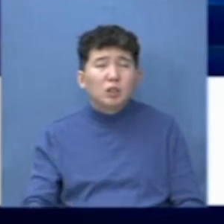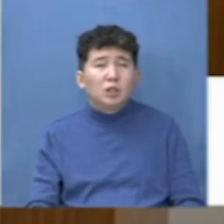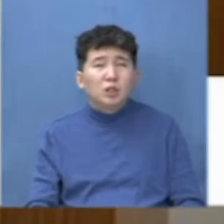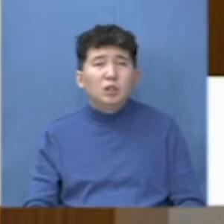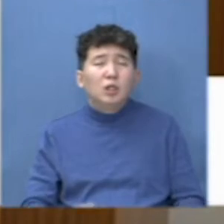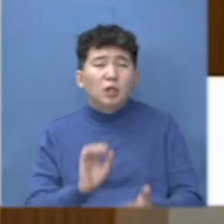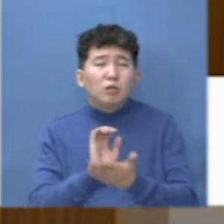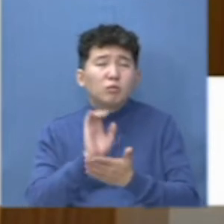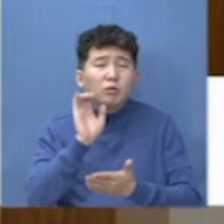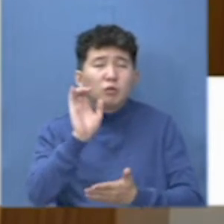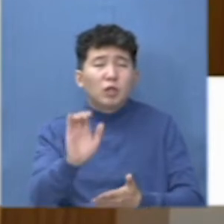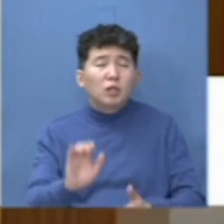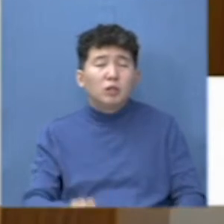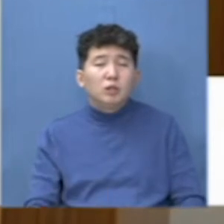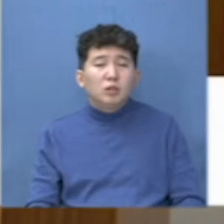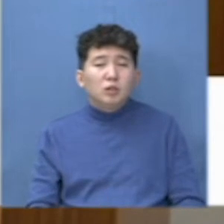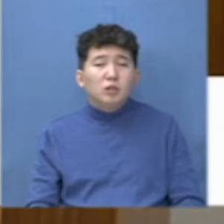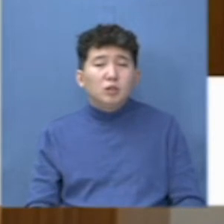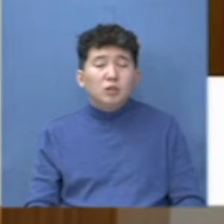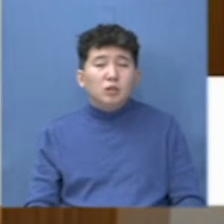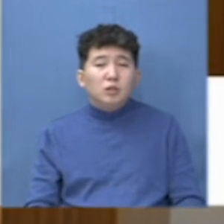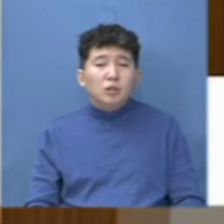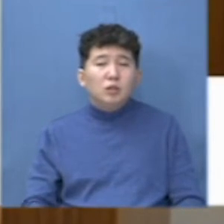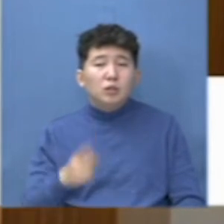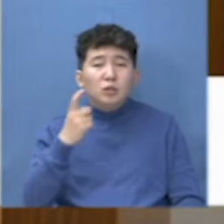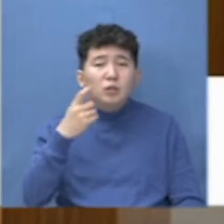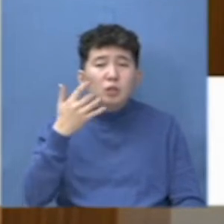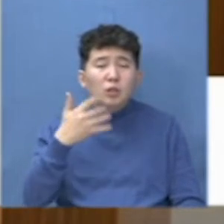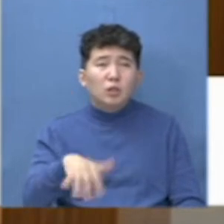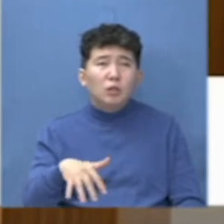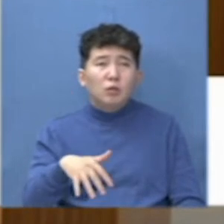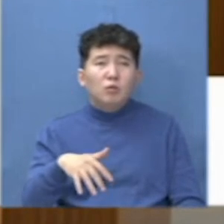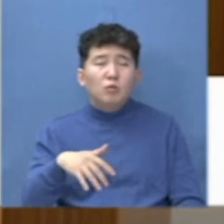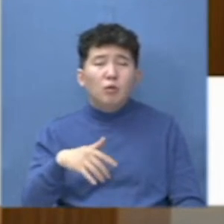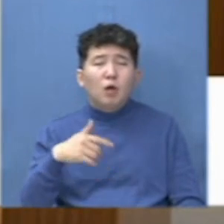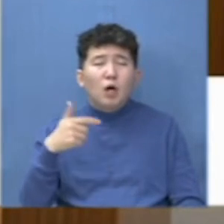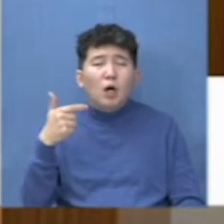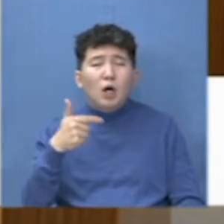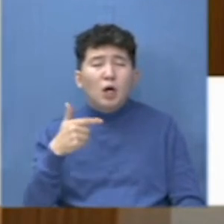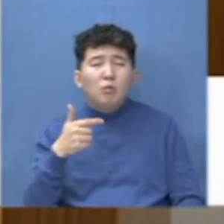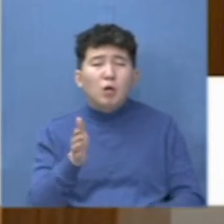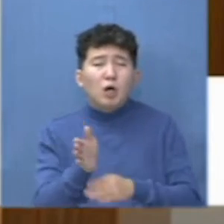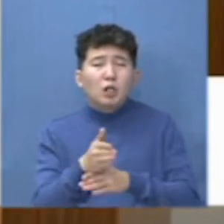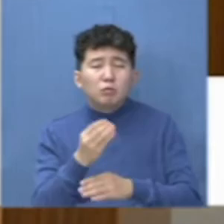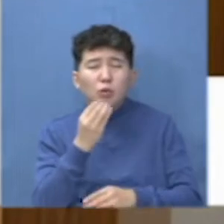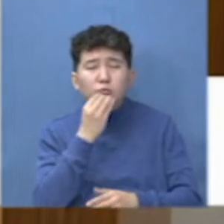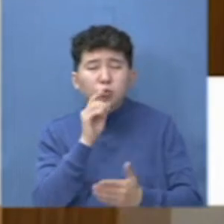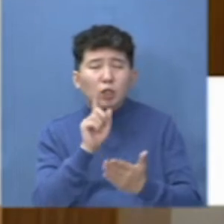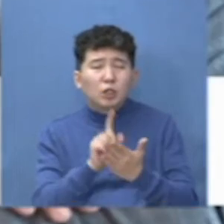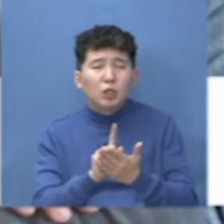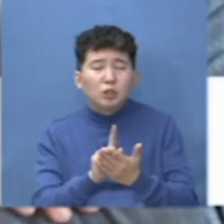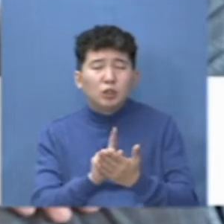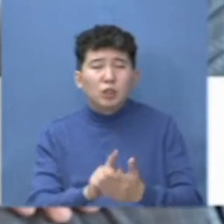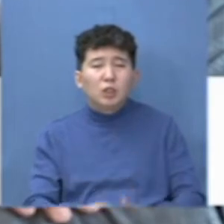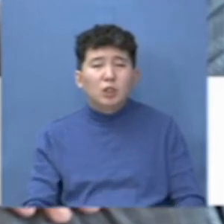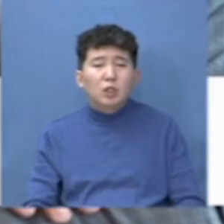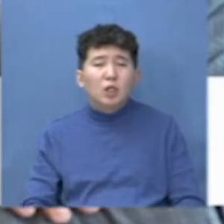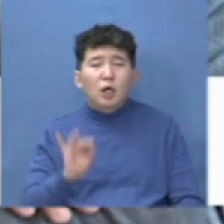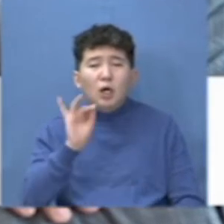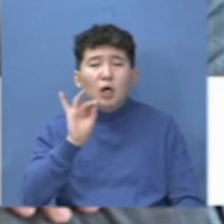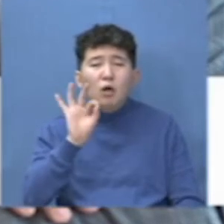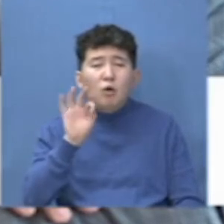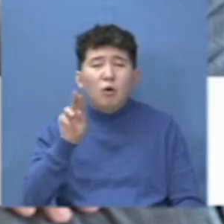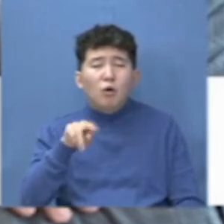жібереміз. Адам баласы аптасына кем дегенде 150 грамм балық жеуі керек. Ал Шығыс Қазақстан тұрғындары арасында йод жетіспеушілігі